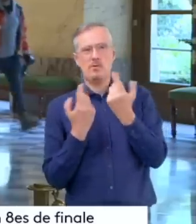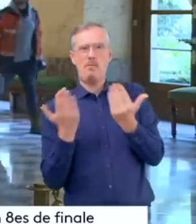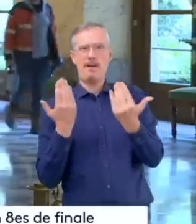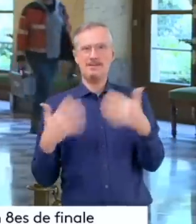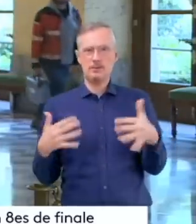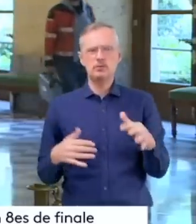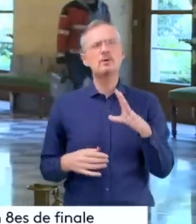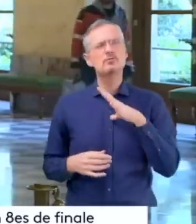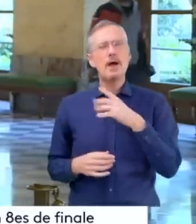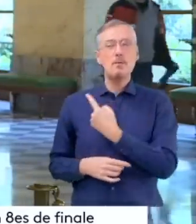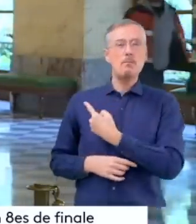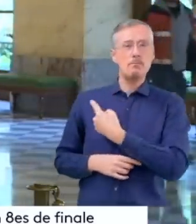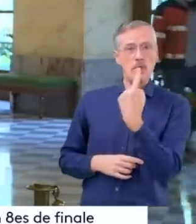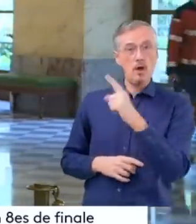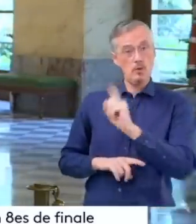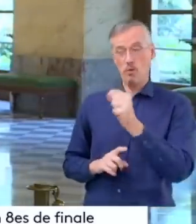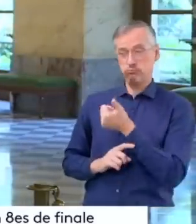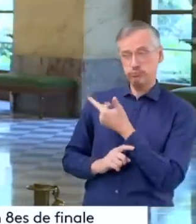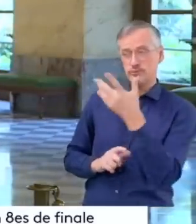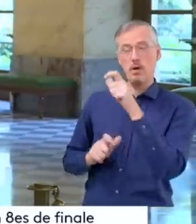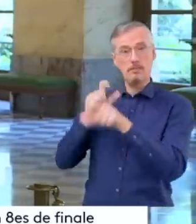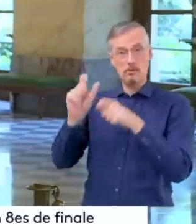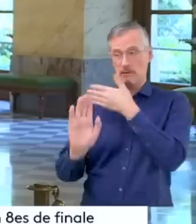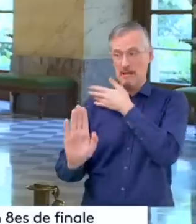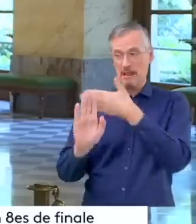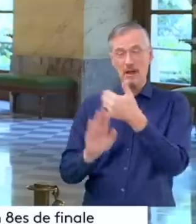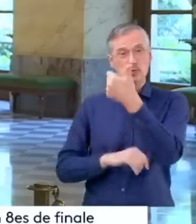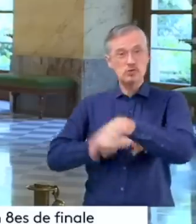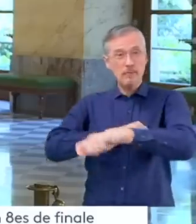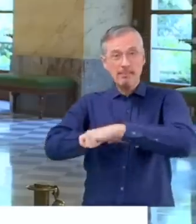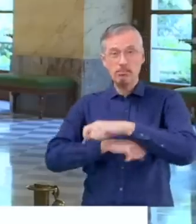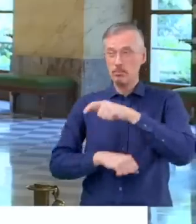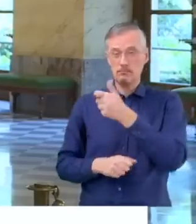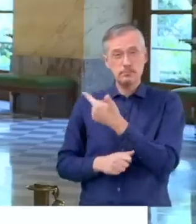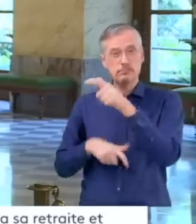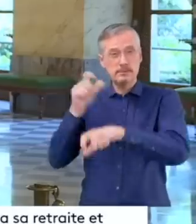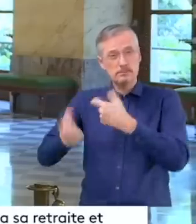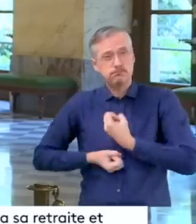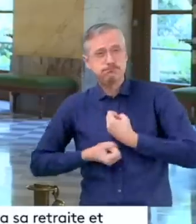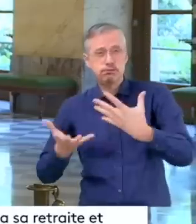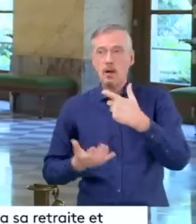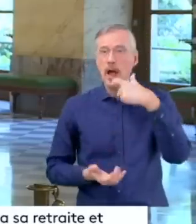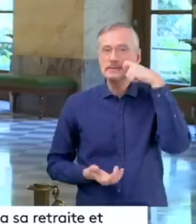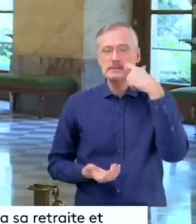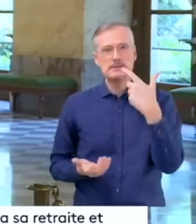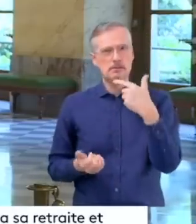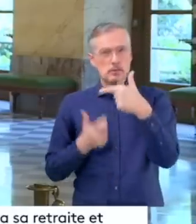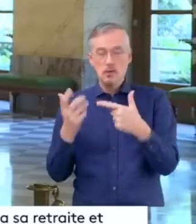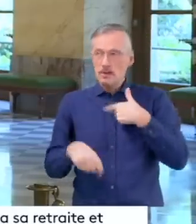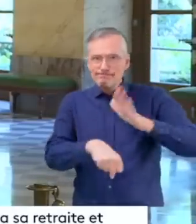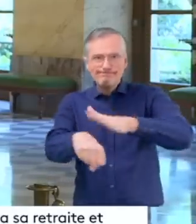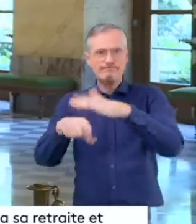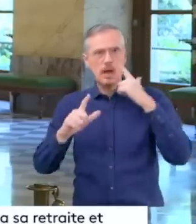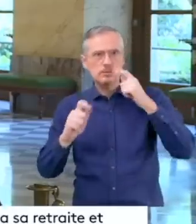d'autres propos racistes dans la semaine qui vient de s'écouler. J'alerte sur... Ce n'est pas un propos isolé. Il y a d'autres députés du